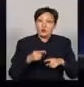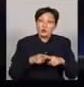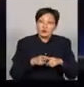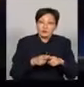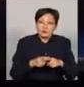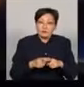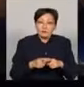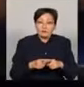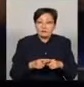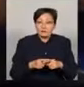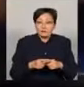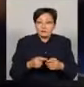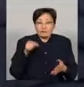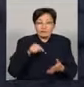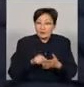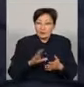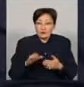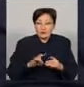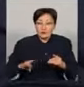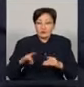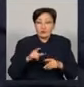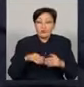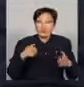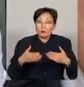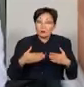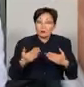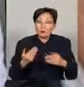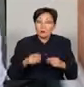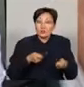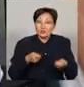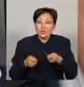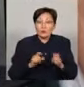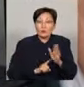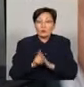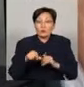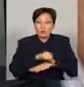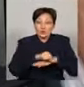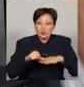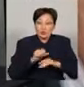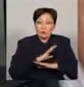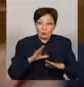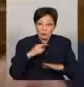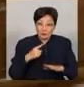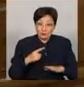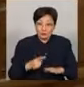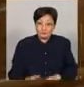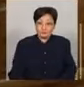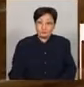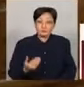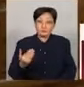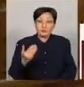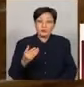шет қалдық деген жұрт түсінбейді ал. Ал аудандық жер қатынастары бөлімінің басшысы әу баста көшенің болмағанын айтады. Бұл